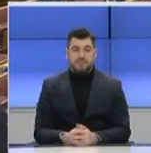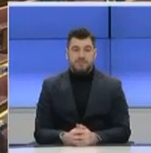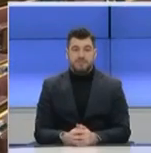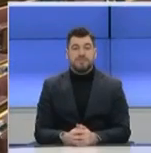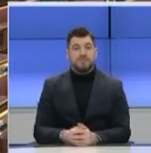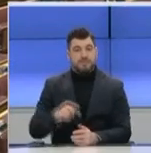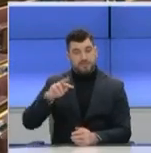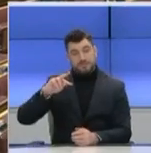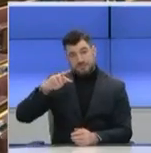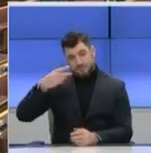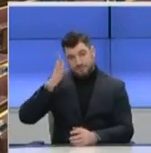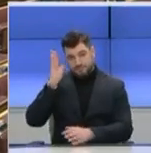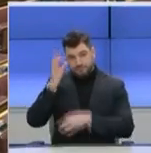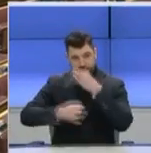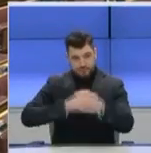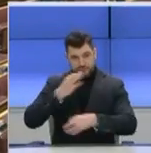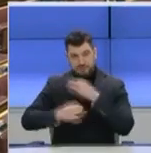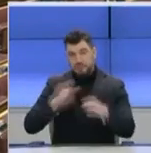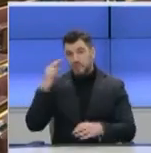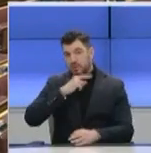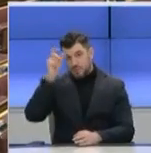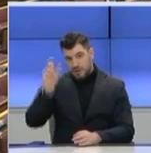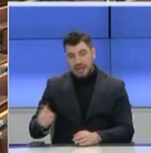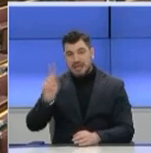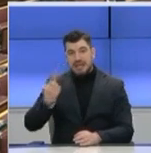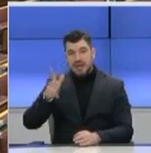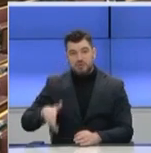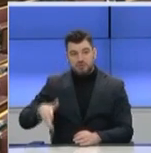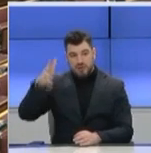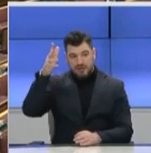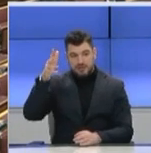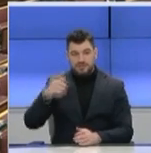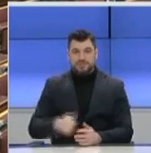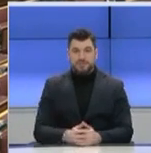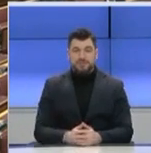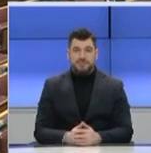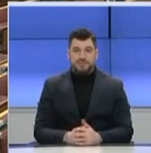Θα δευτερολογήσει τώρα ο Πρωθυπουργός κύριος Κυριάκος Μητσοτάκης από τη θέση του.